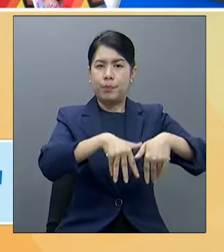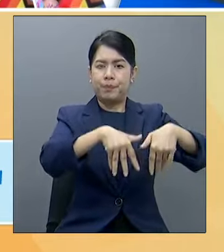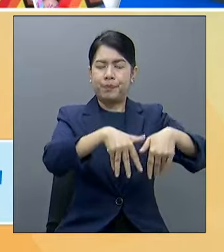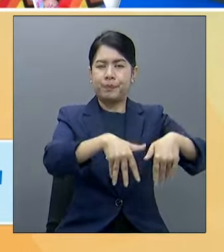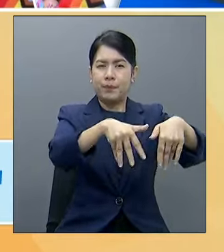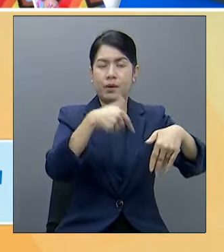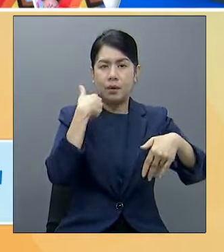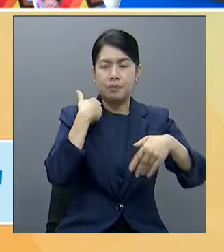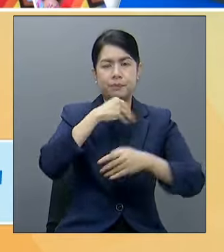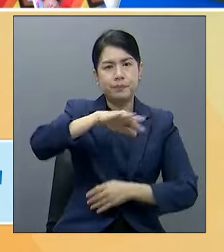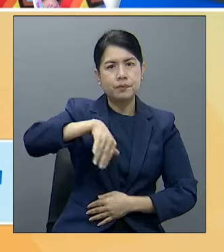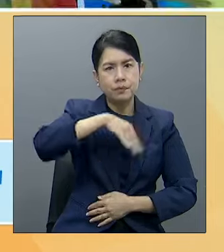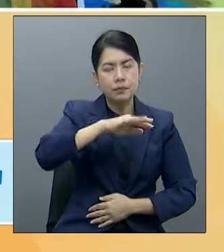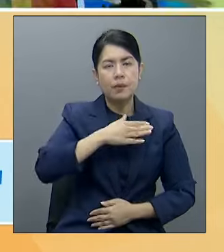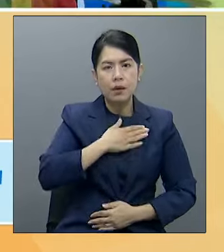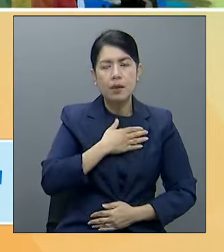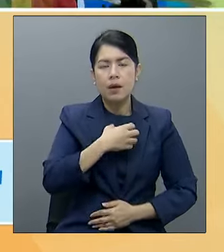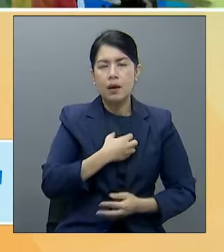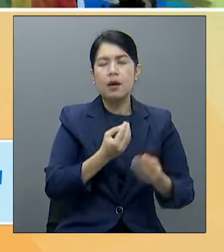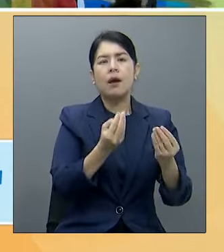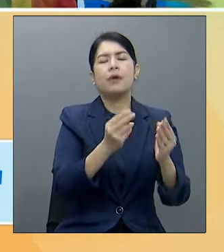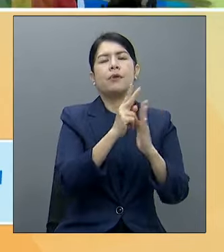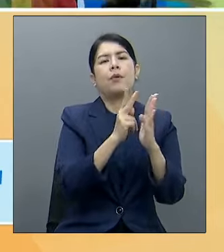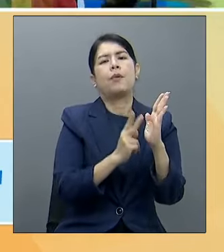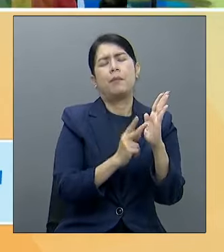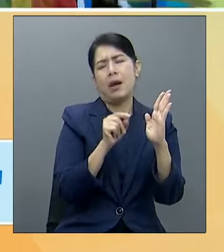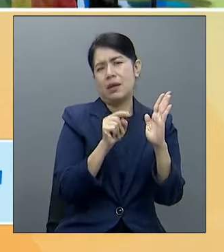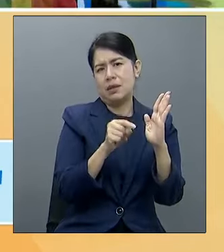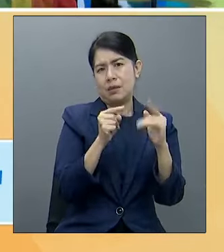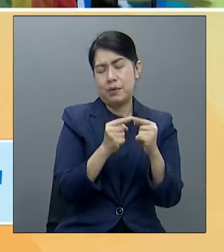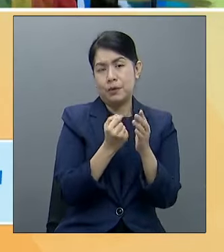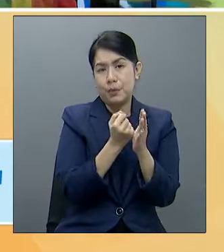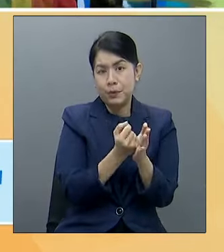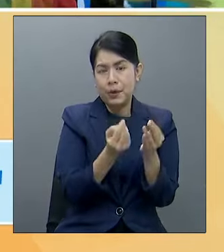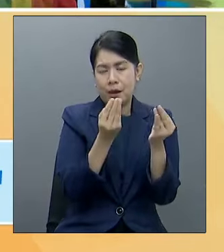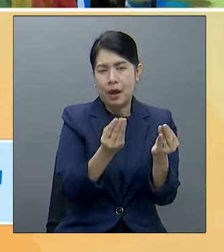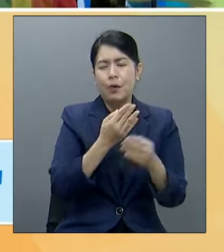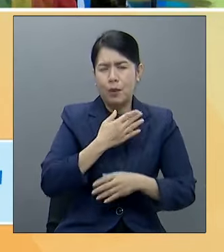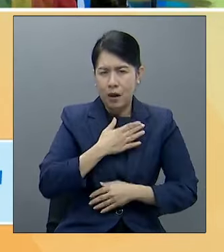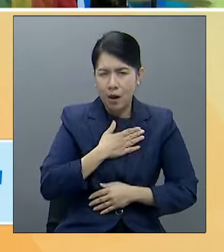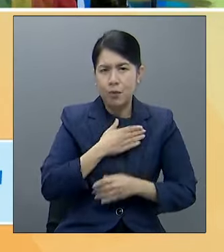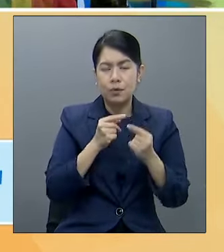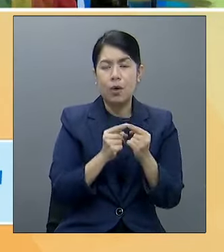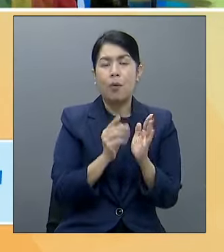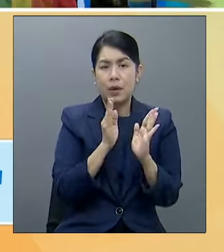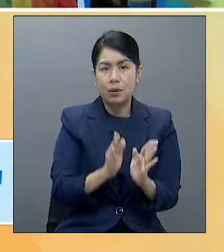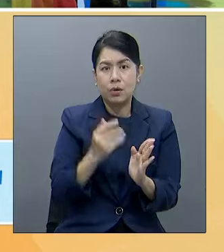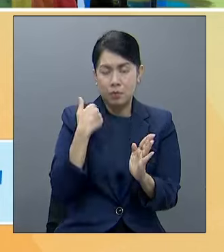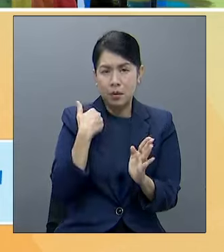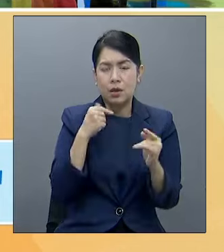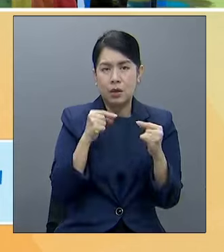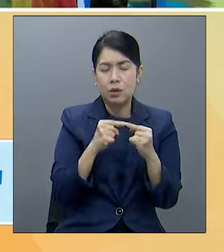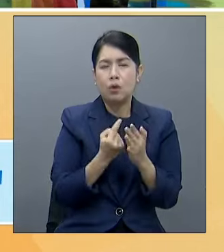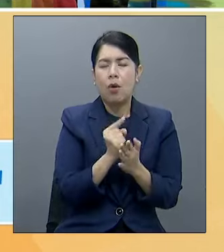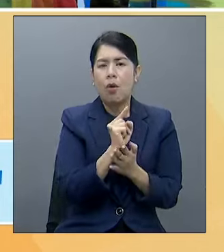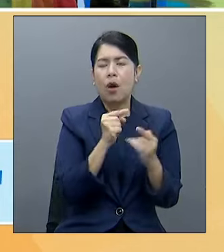งหมดเนี่ยคือเราต้องการให้มีกฎหมายเหล่านี้ในการที่จะช่วยบอกว่าเราก็เป็นคนที่มีตัวตนอยู่ในสังคมเหมือนกันเพราะว่าด้วยบริบท